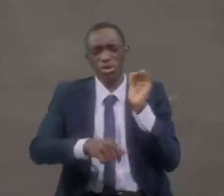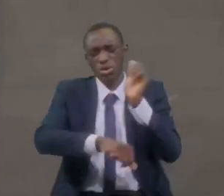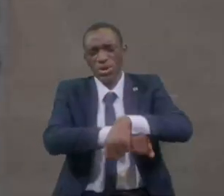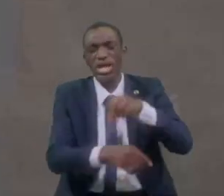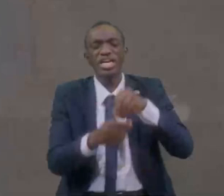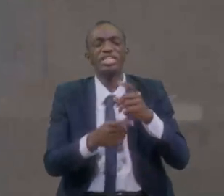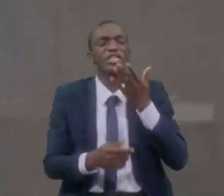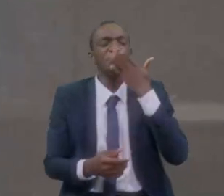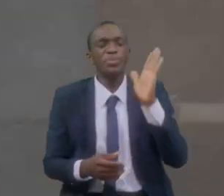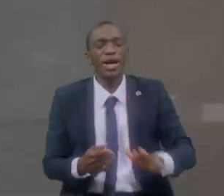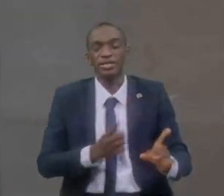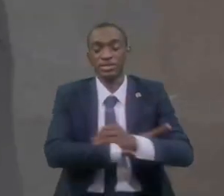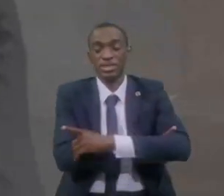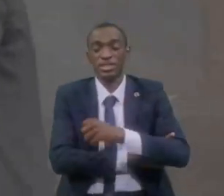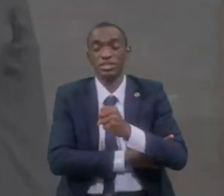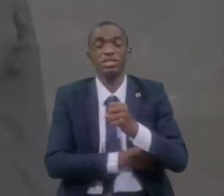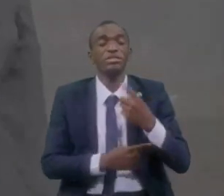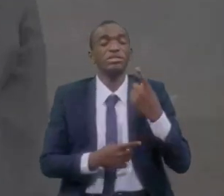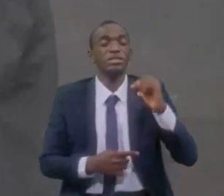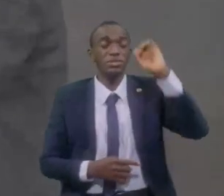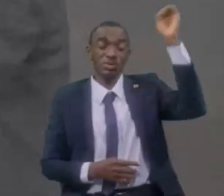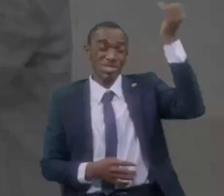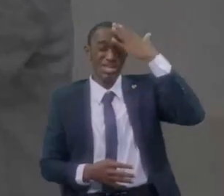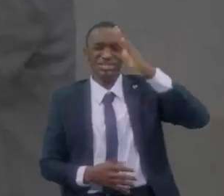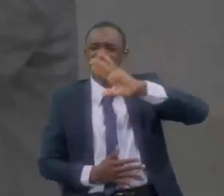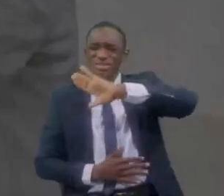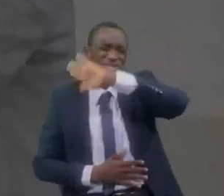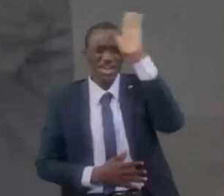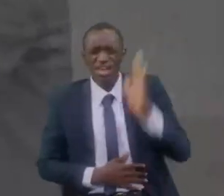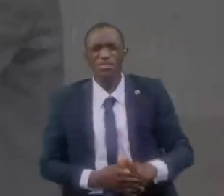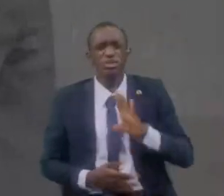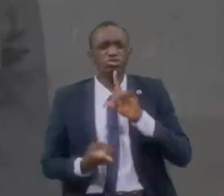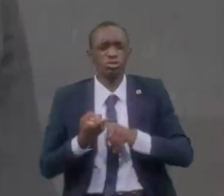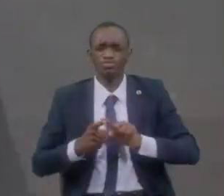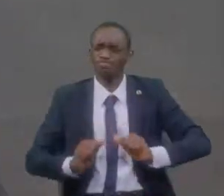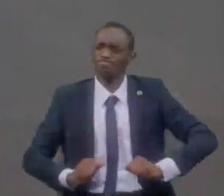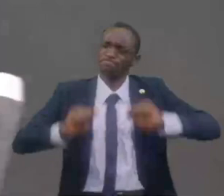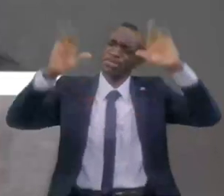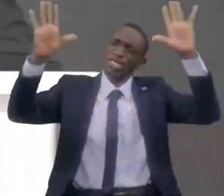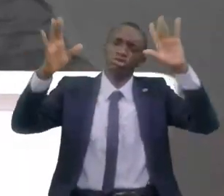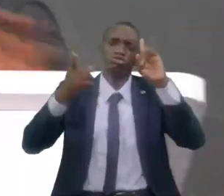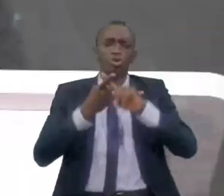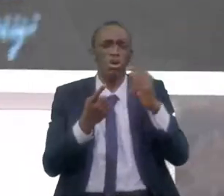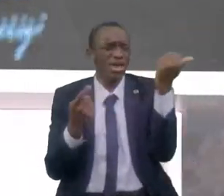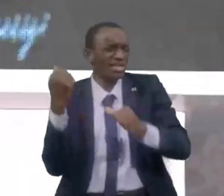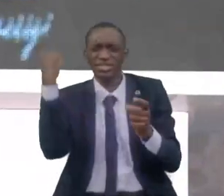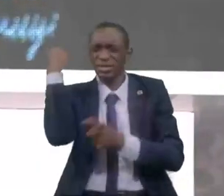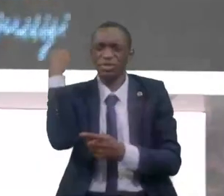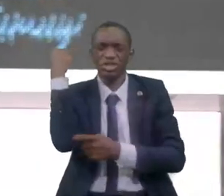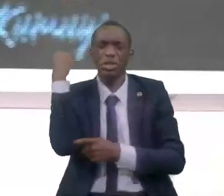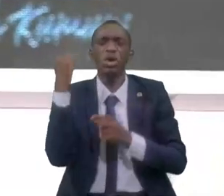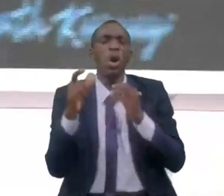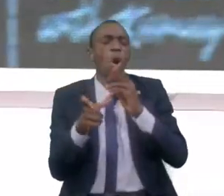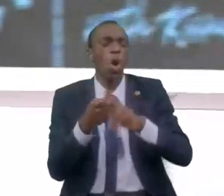jour. La grâce pour ne jamais courber ou céder devant une tentation.